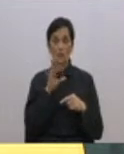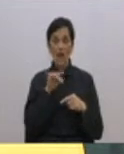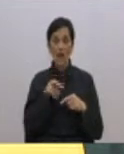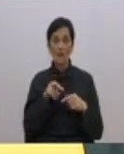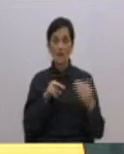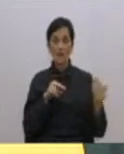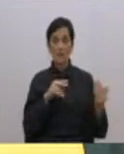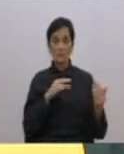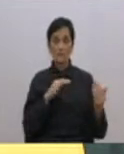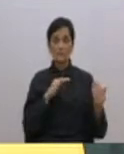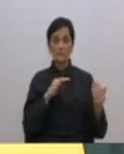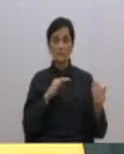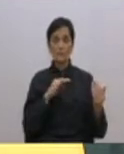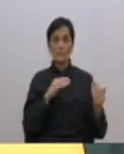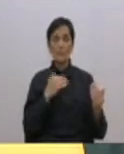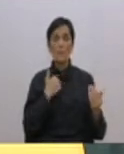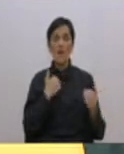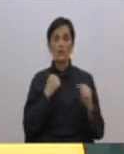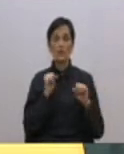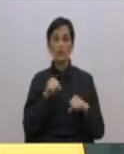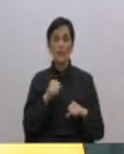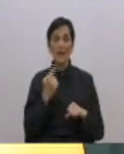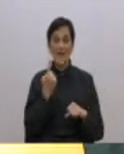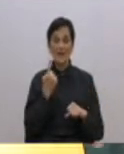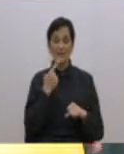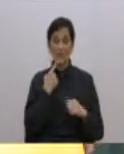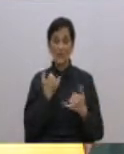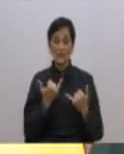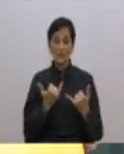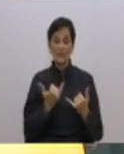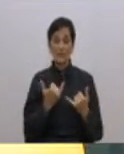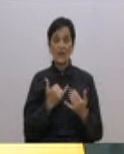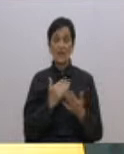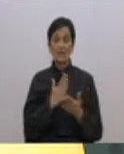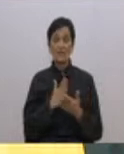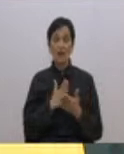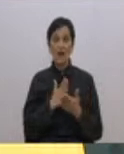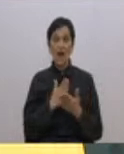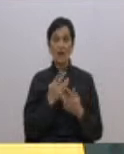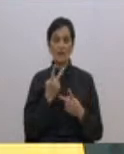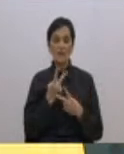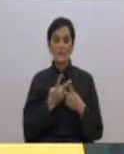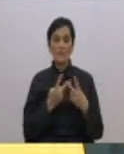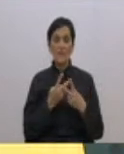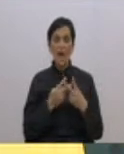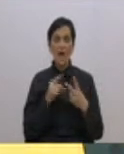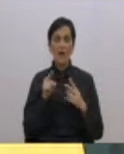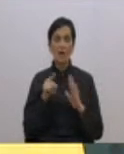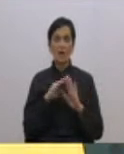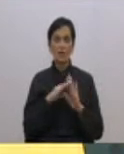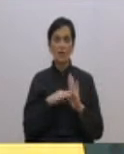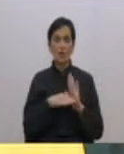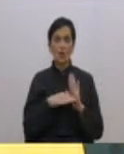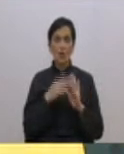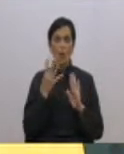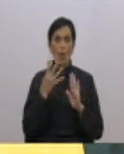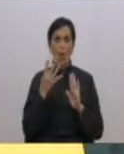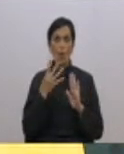გარკვეულწილად. Ანუ მე შემიძლია ერთ რამ გითხრათ. დღეს არის ინტენსიურ სისტემაში